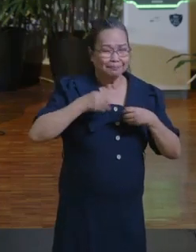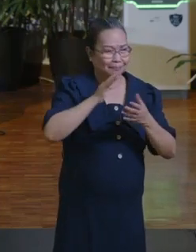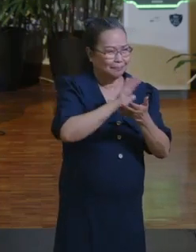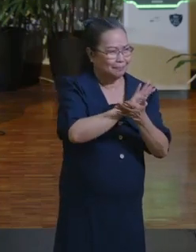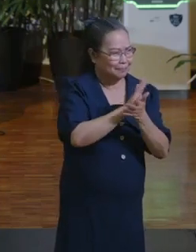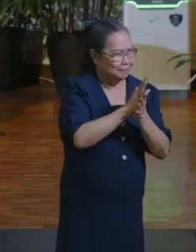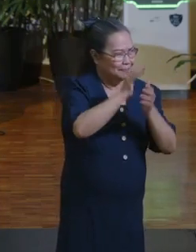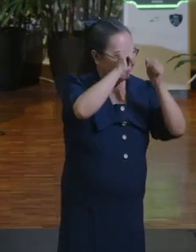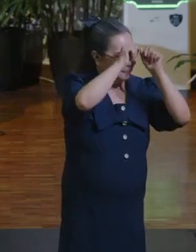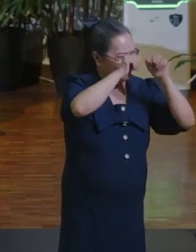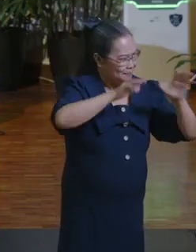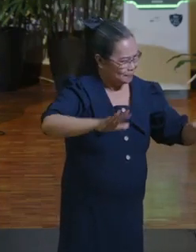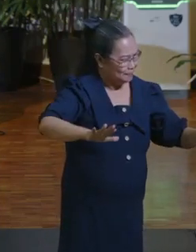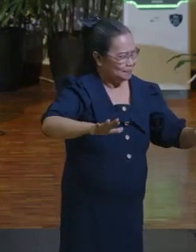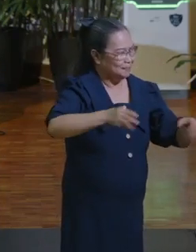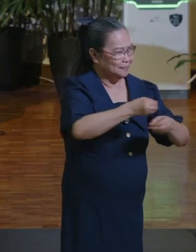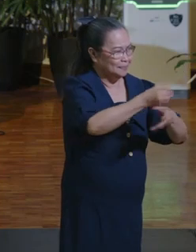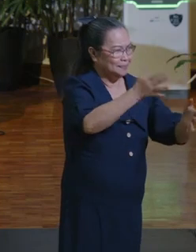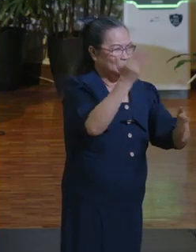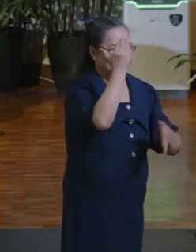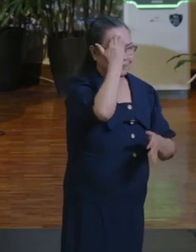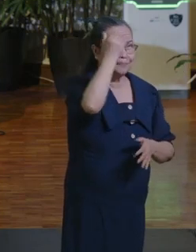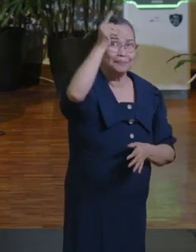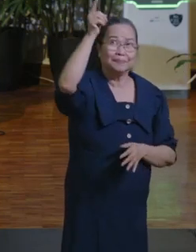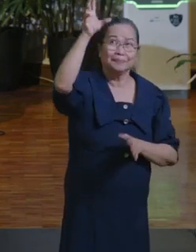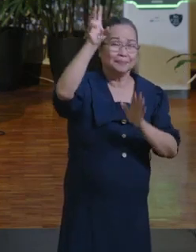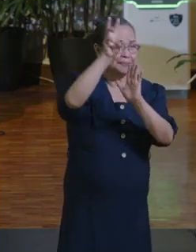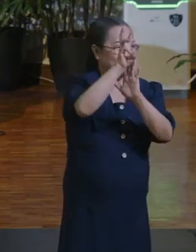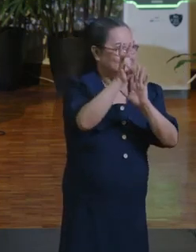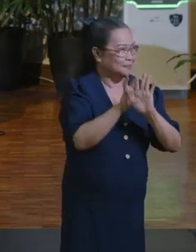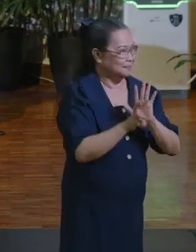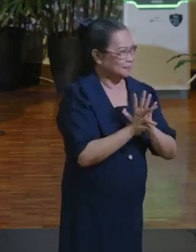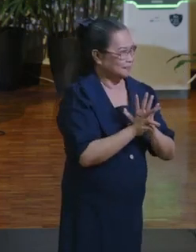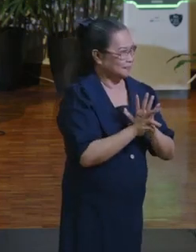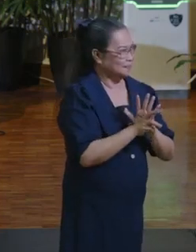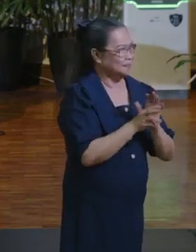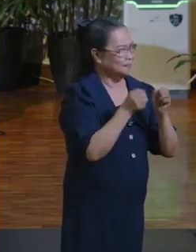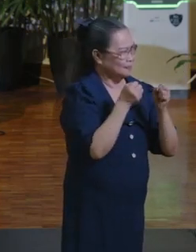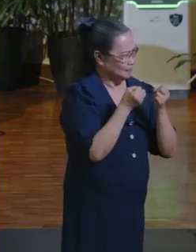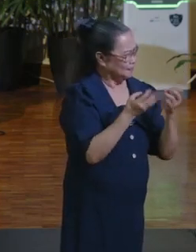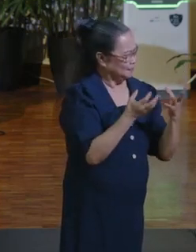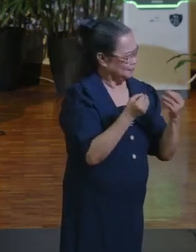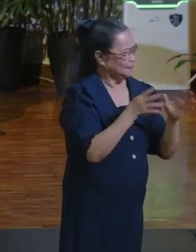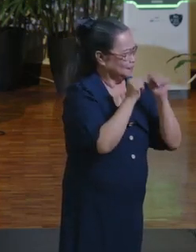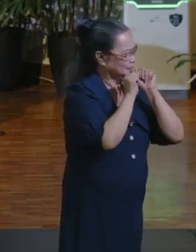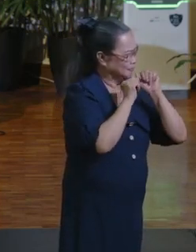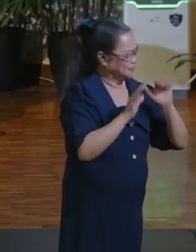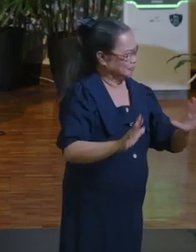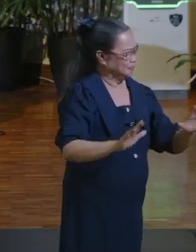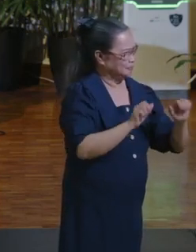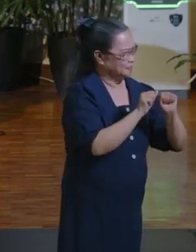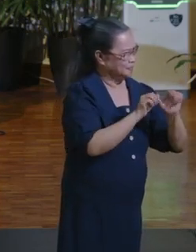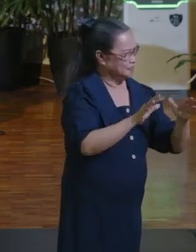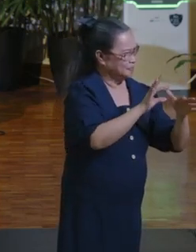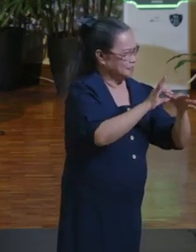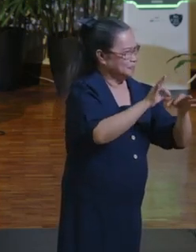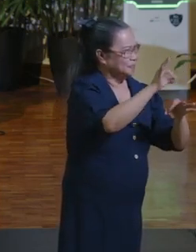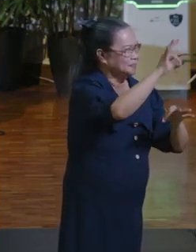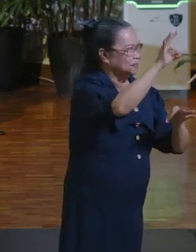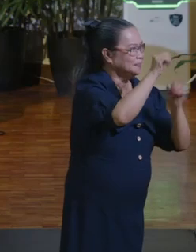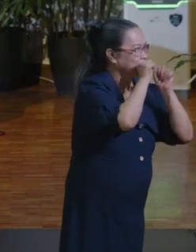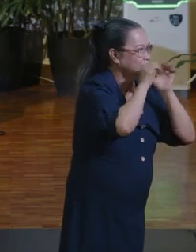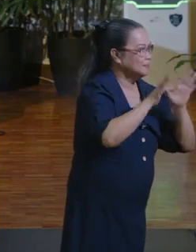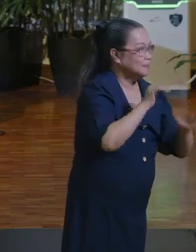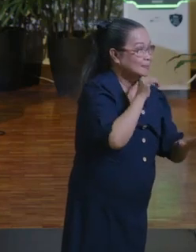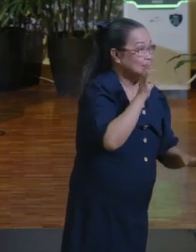and insight, making known to us the mystery of His will. Verse 9. So ang lahat ng ito ay spiritual